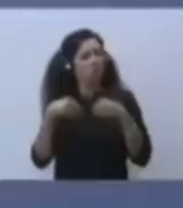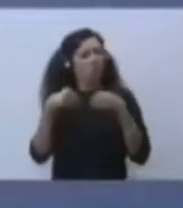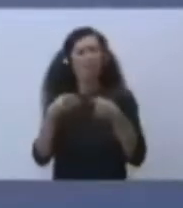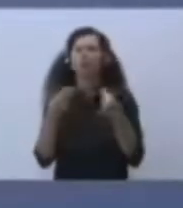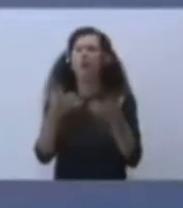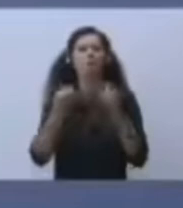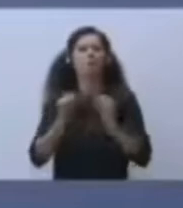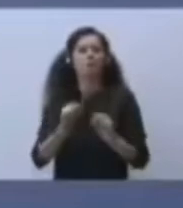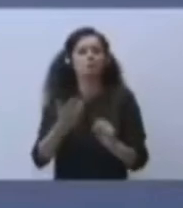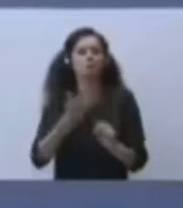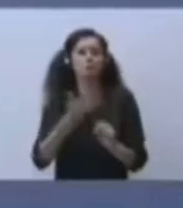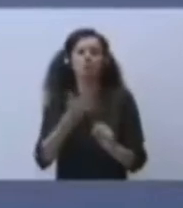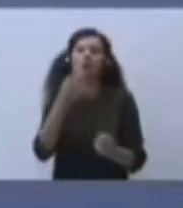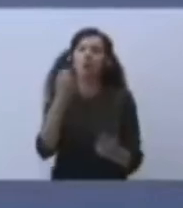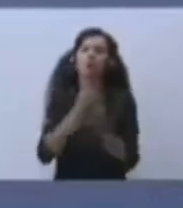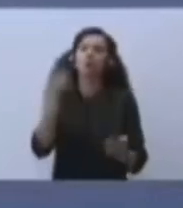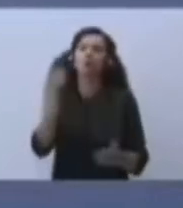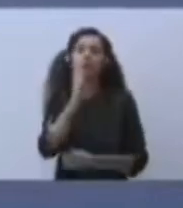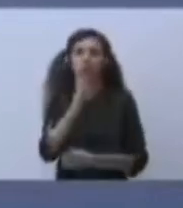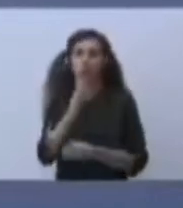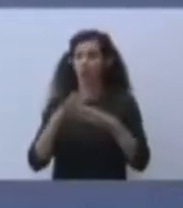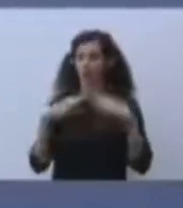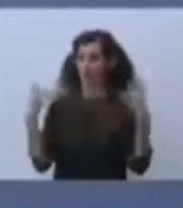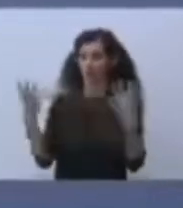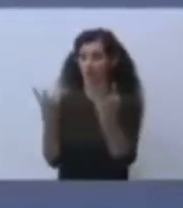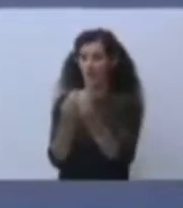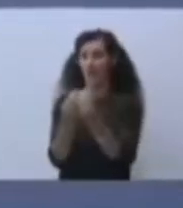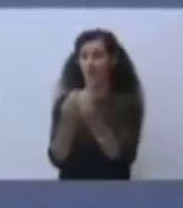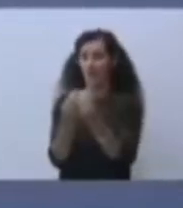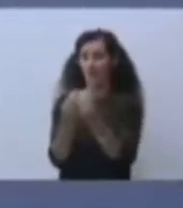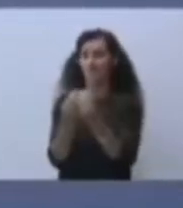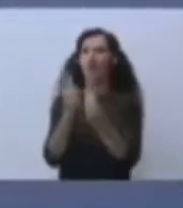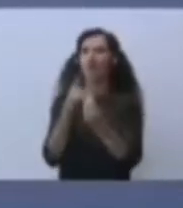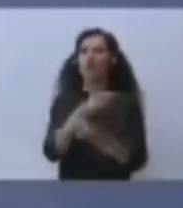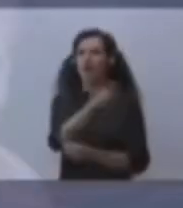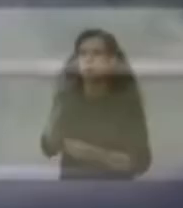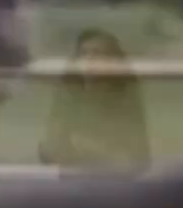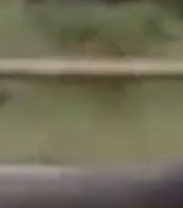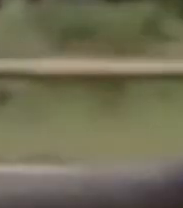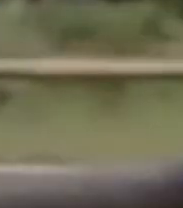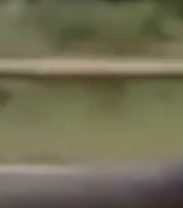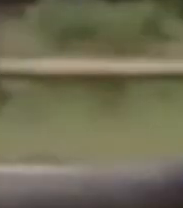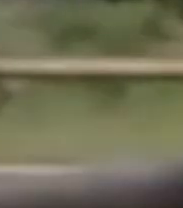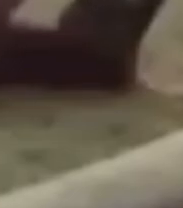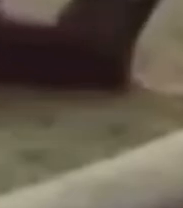però di ritrovarsi tra persone che non sono contagiose.